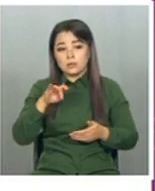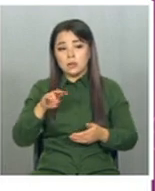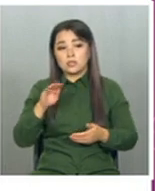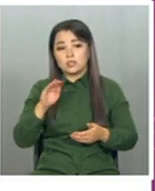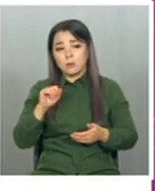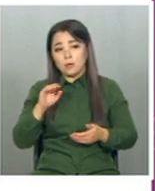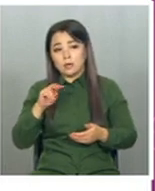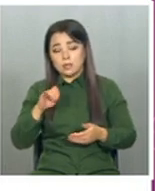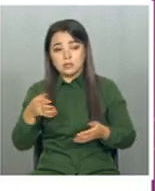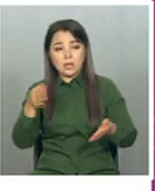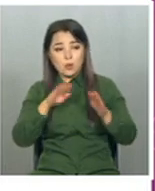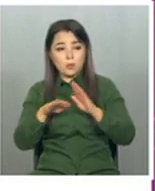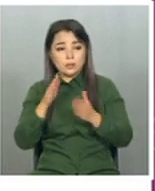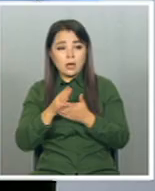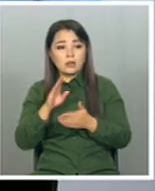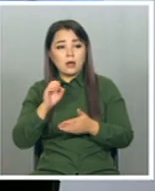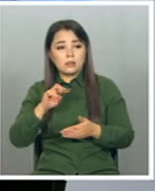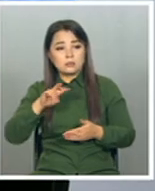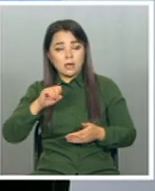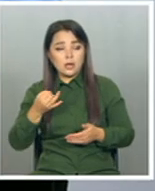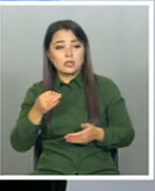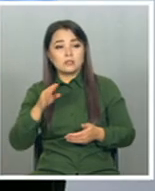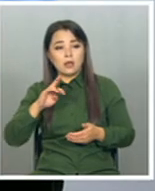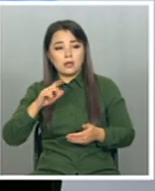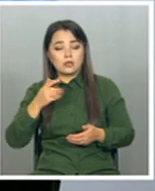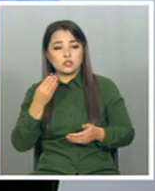Алтай мен Тянь-Шань таулары жатады.